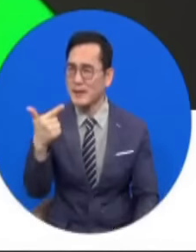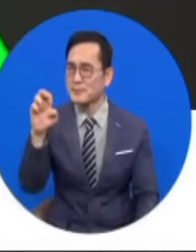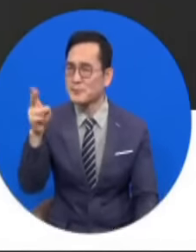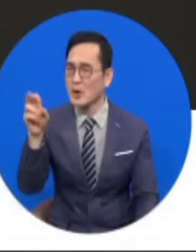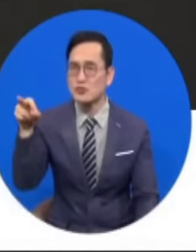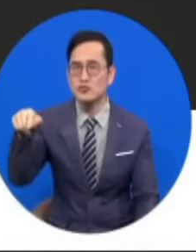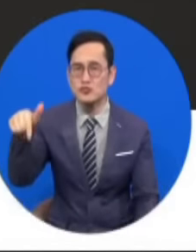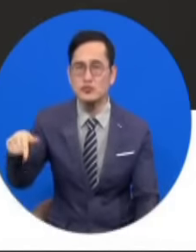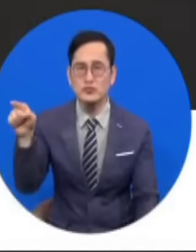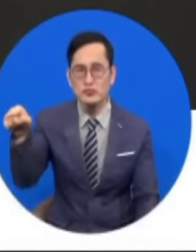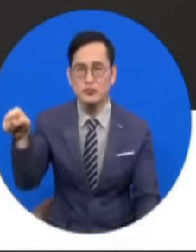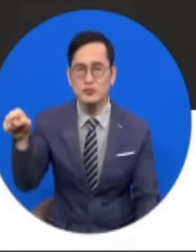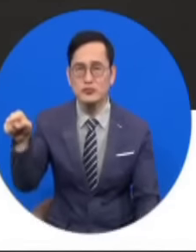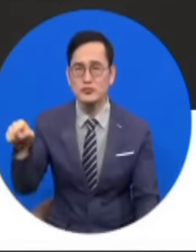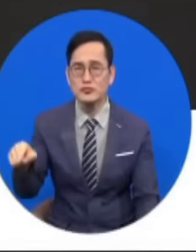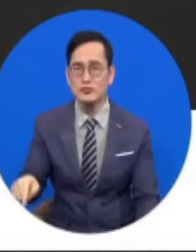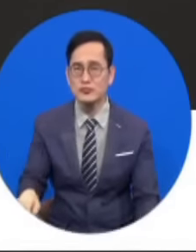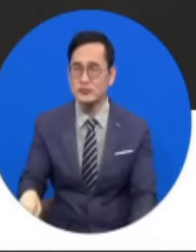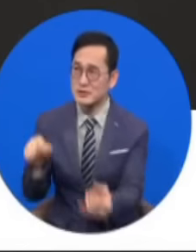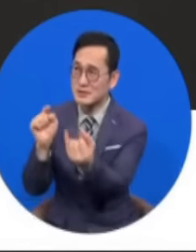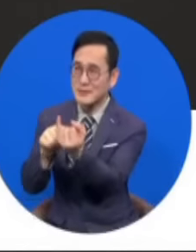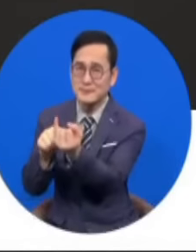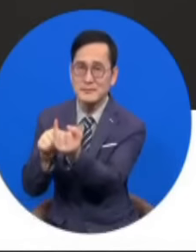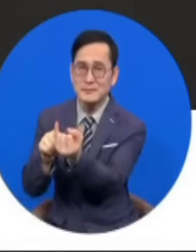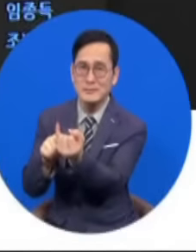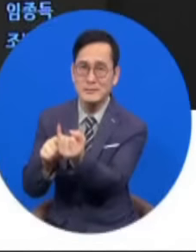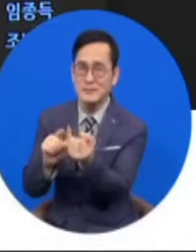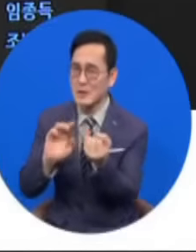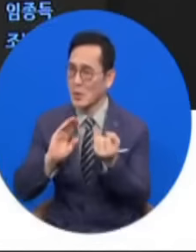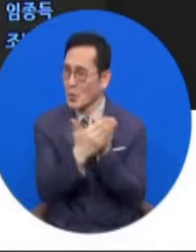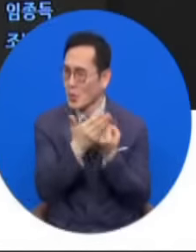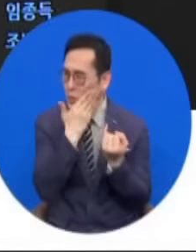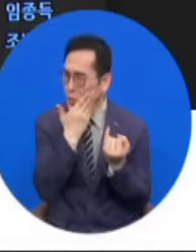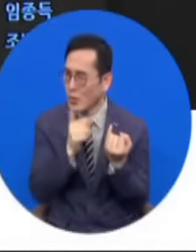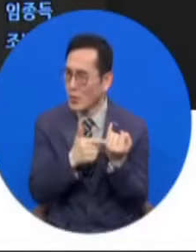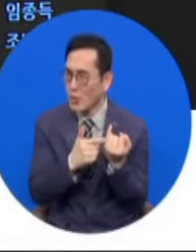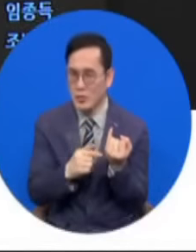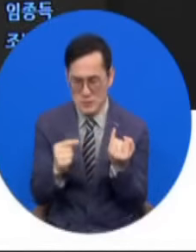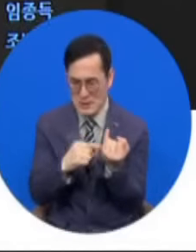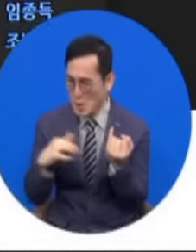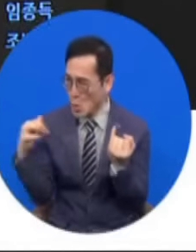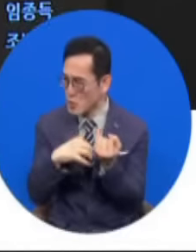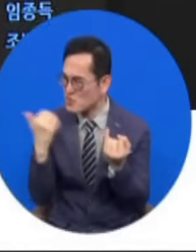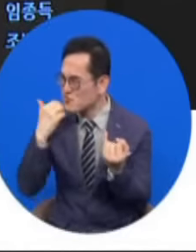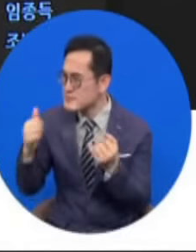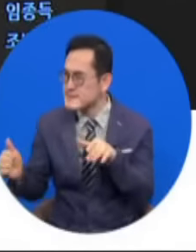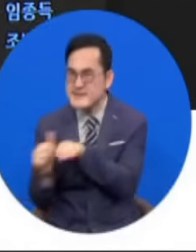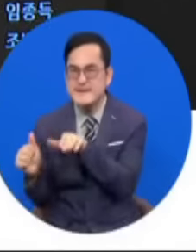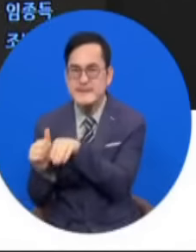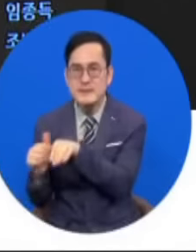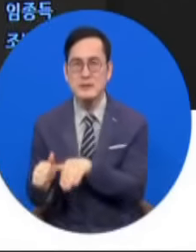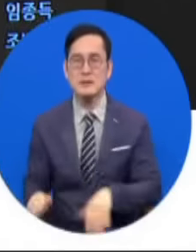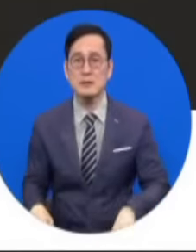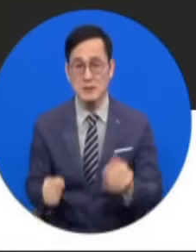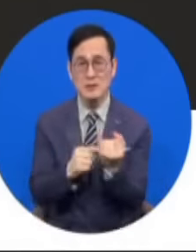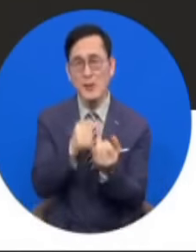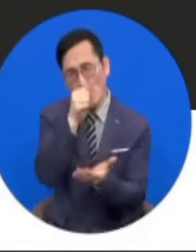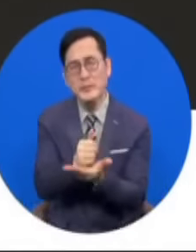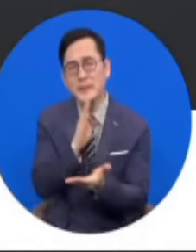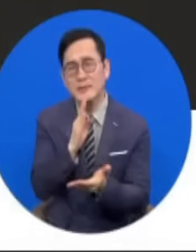모르겠어요네 대법원에서 이미 신용 선고 나와 가지고 복귀했어요 근데 계속 한 명수 지키기를 하려고 하는 거예요